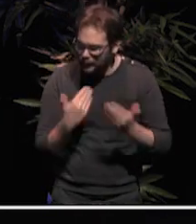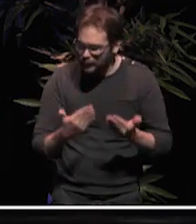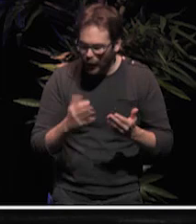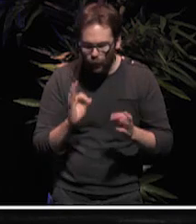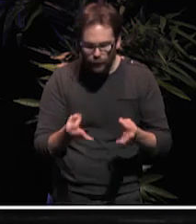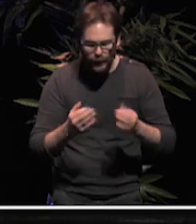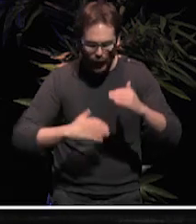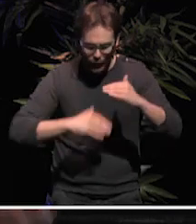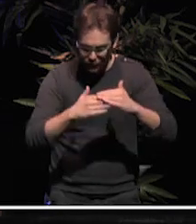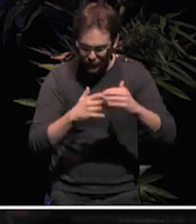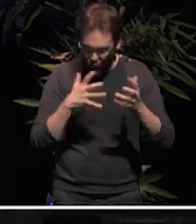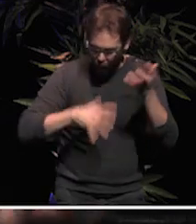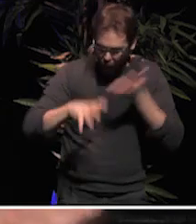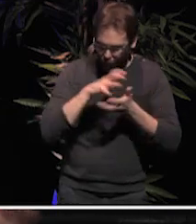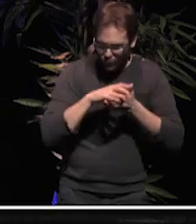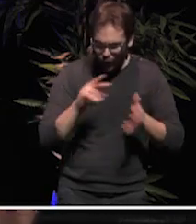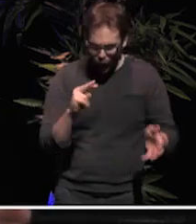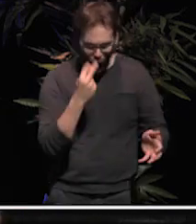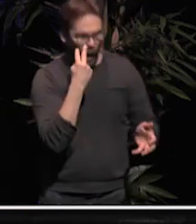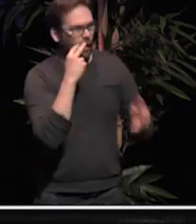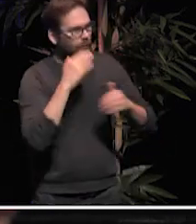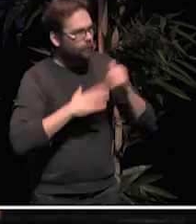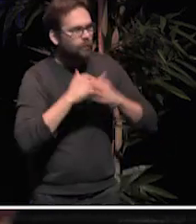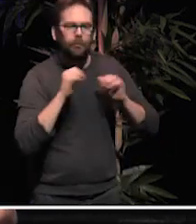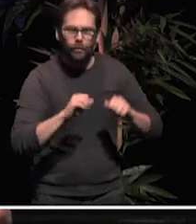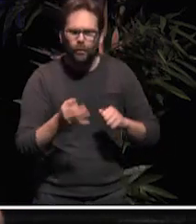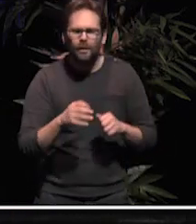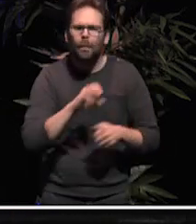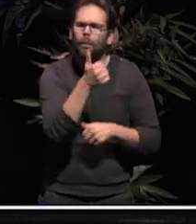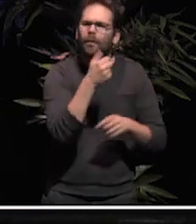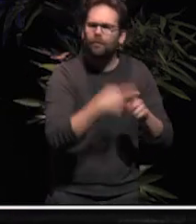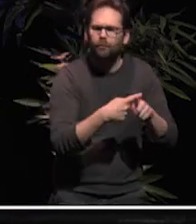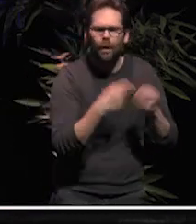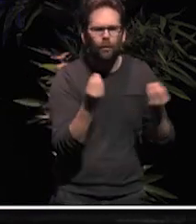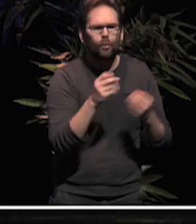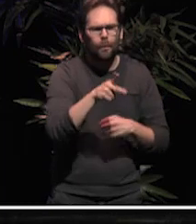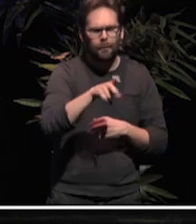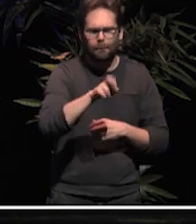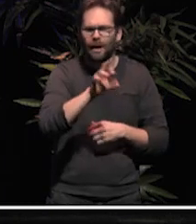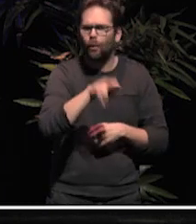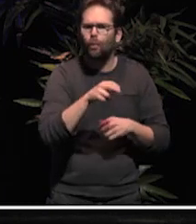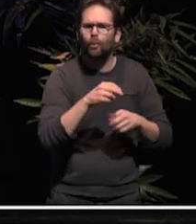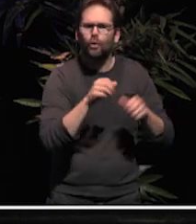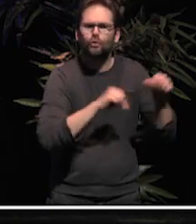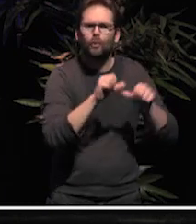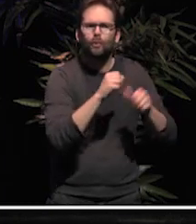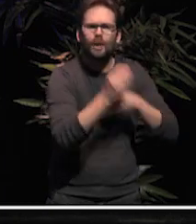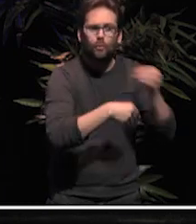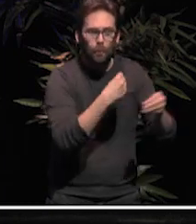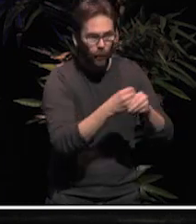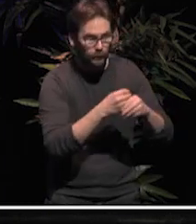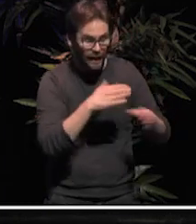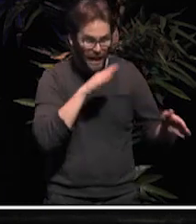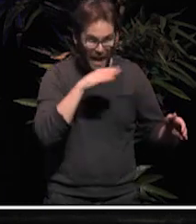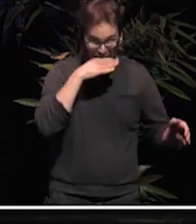à partir de ces drames. Le premier, quand je vous l'ai dit, j'ai failli me noyer au Pérou au championnat du monde, mais vraiment y passer. Le second, j'ai eu